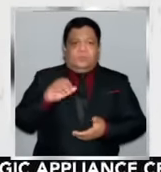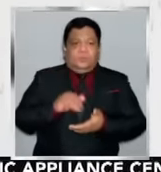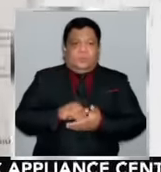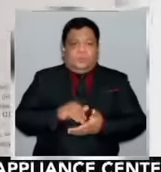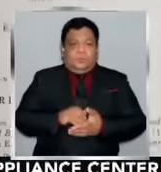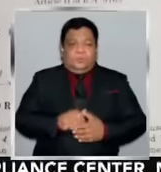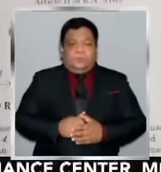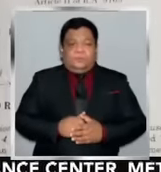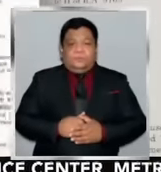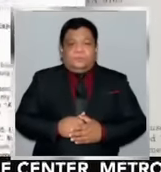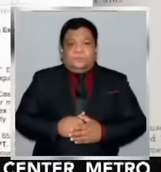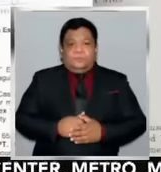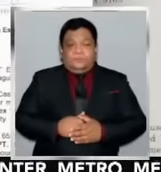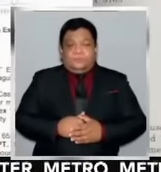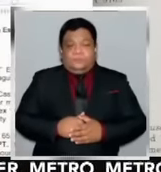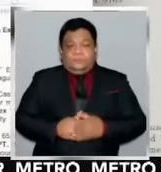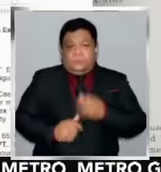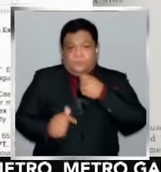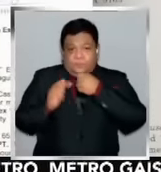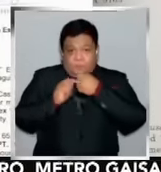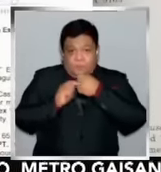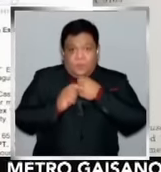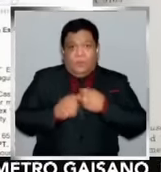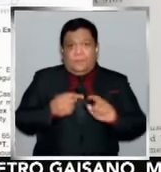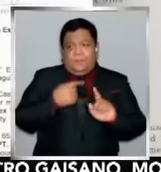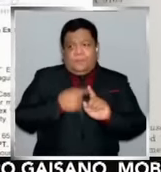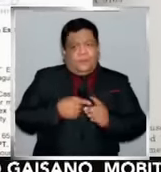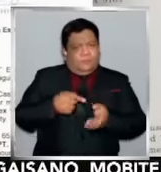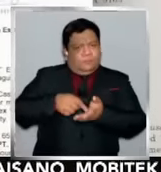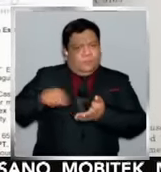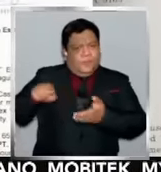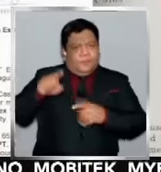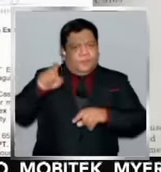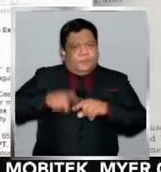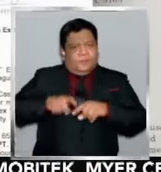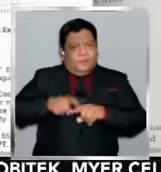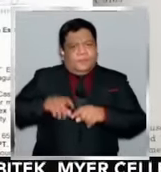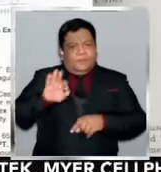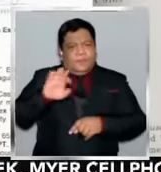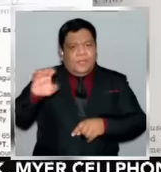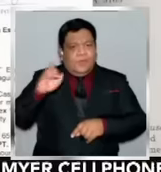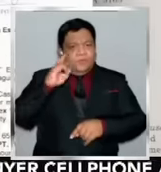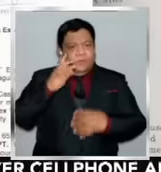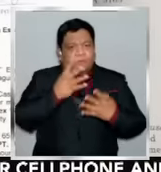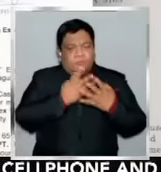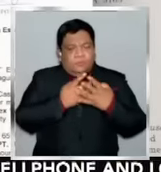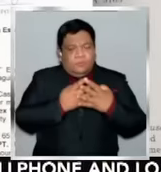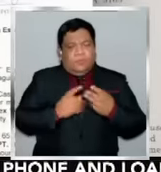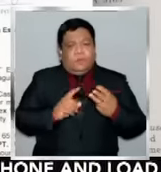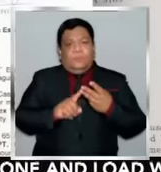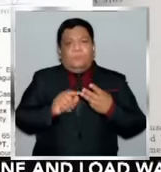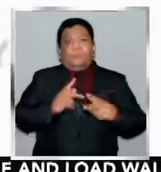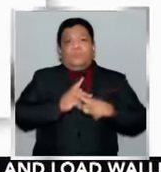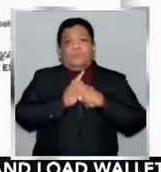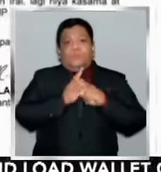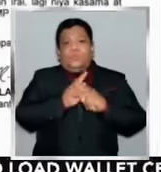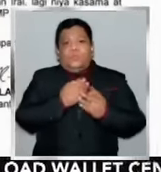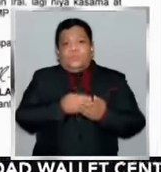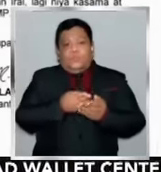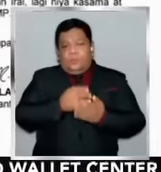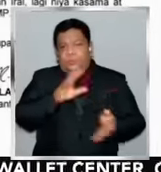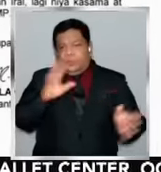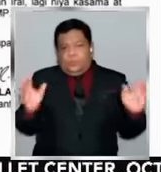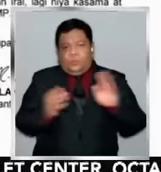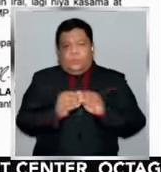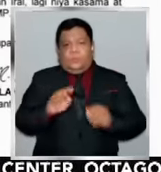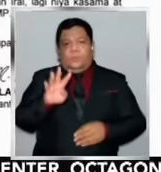Espinosa sa jail warden ng rental fee para sa selda at protection money na umabot ng 400,000 pesos sa salaysay